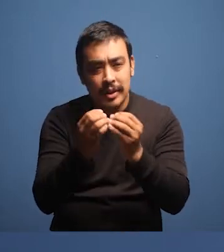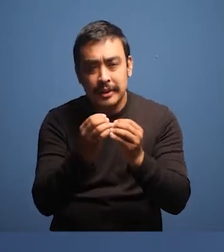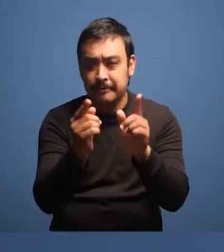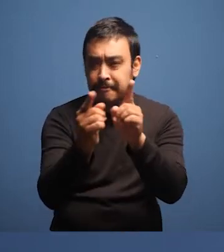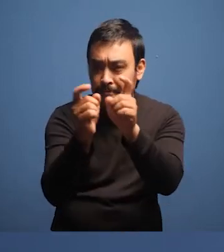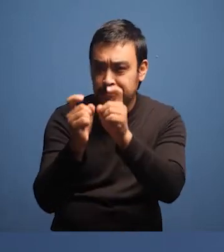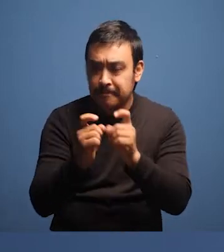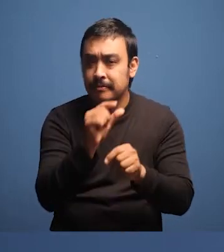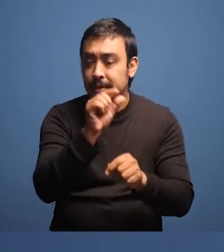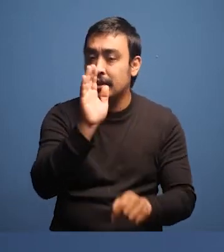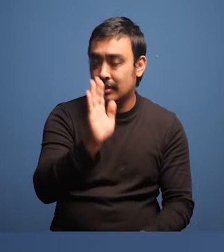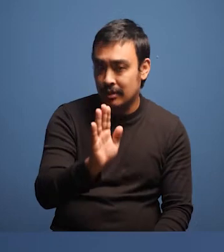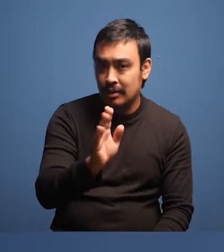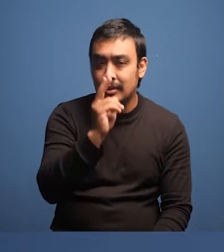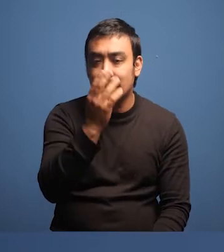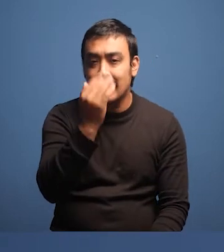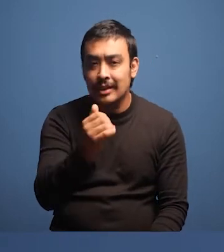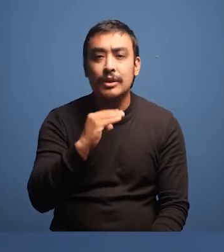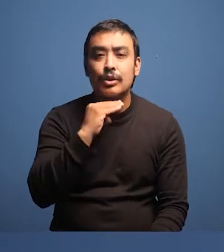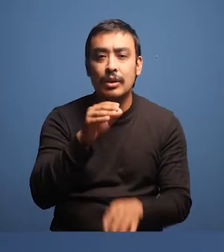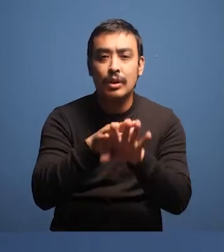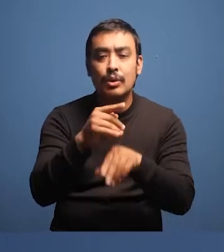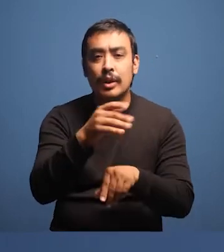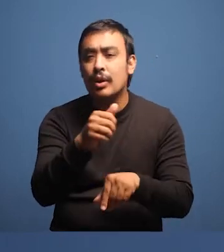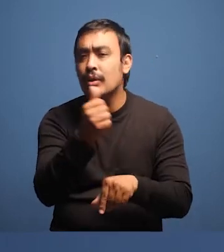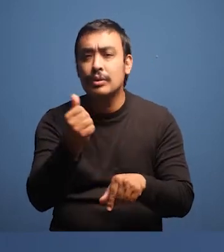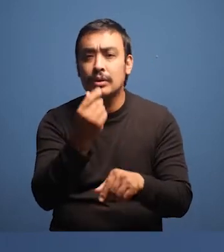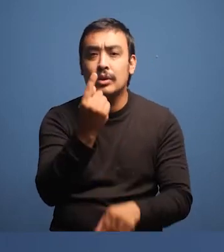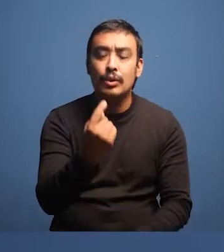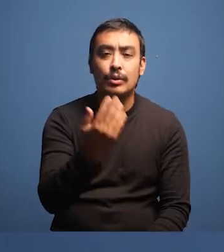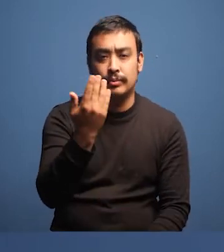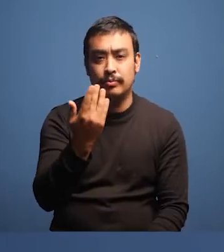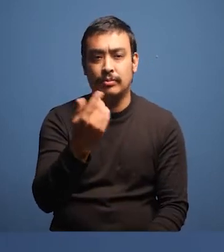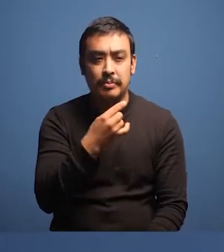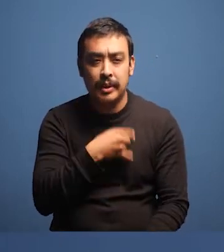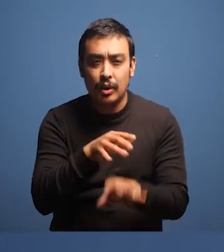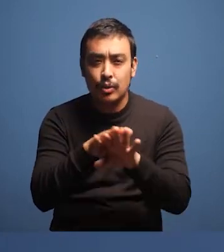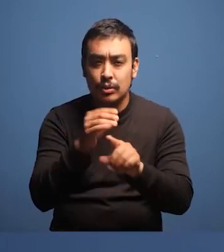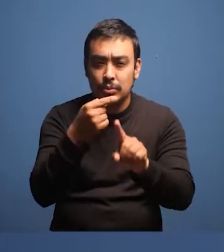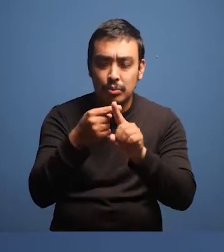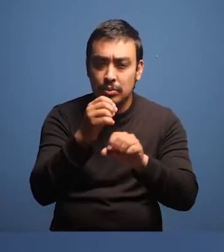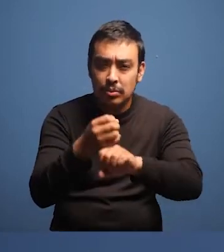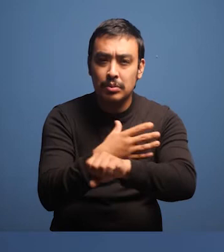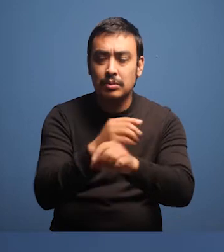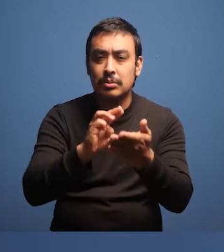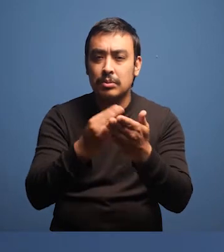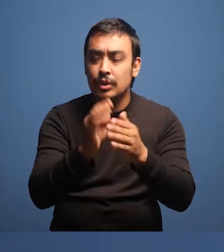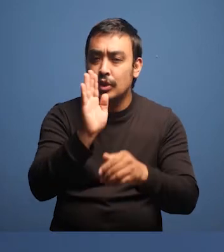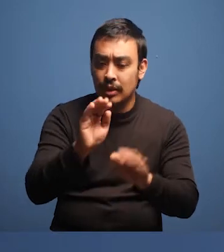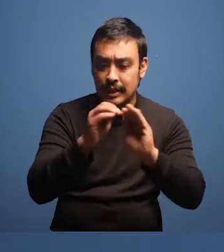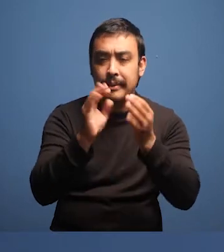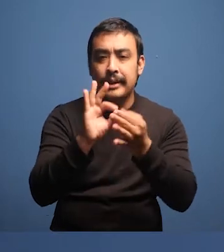गरिरहेको केसेसहरू छ नि त। सो युथहरूको लागि चाहिँ अन्य कस्तो कस्तो बेनिफिट्सहरू, पोजिटिभ इम्प्याक्ट्सहरू चाहिँ कस्तो कस्तो पारिरहेको छ सोसियल